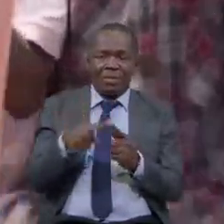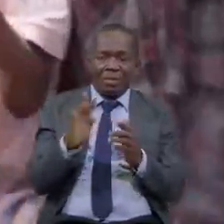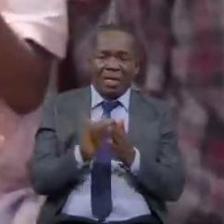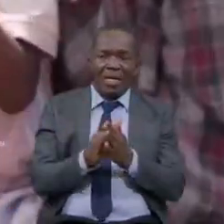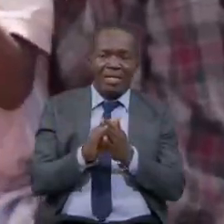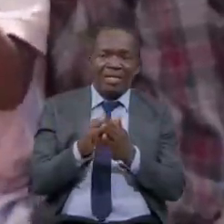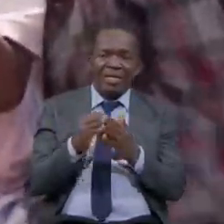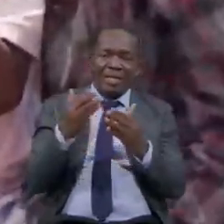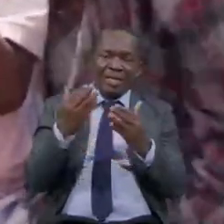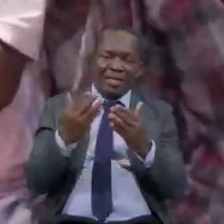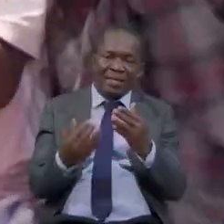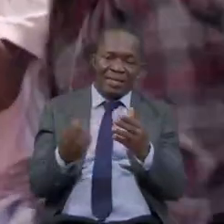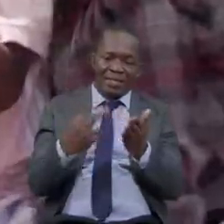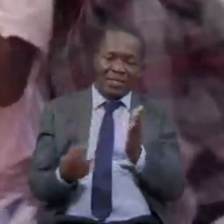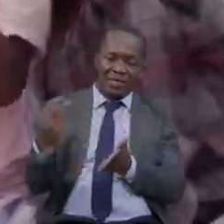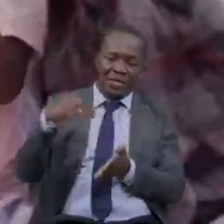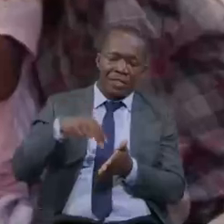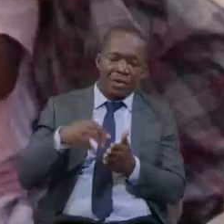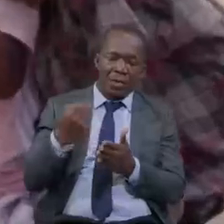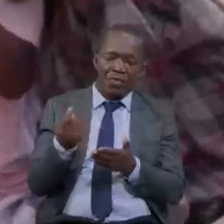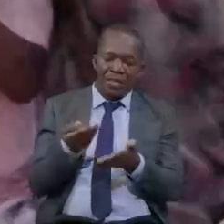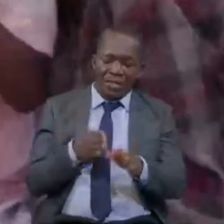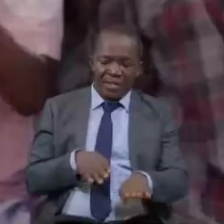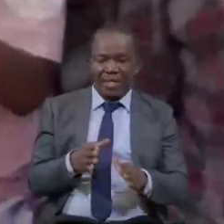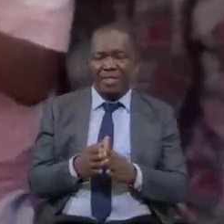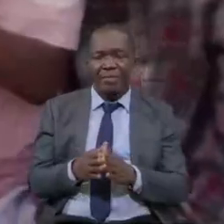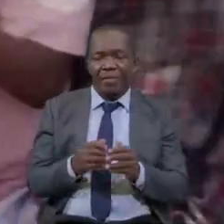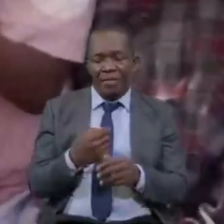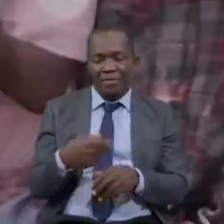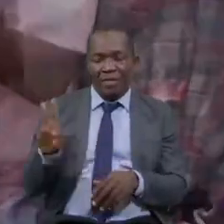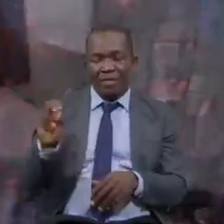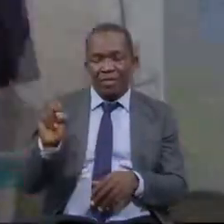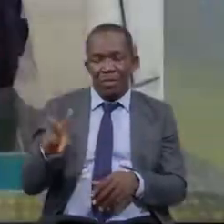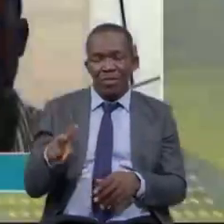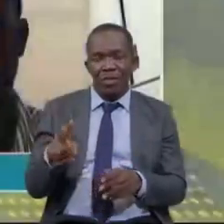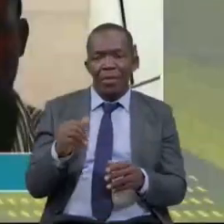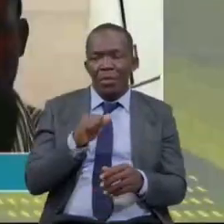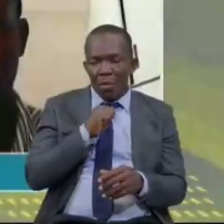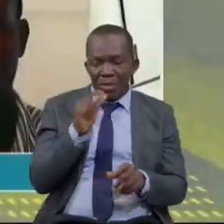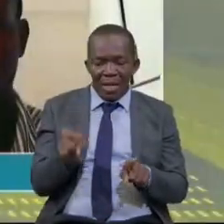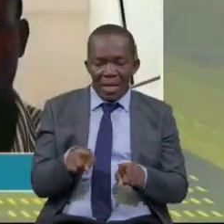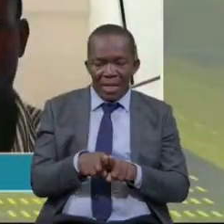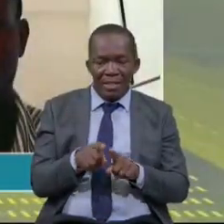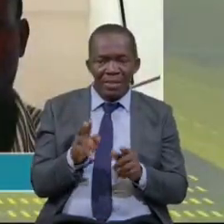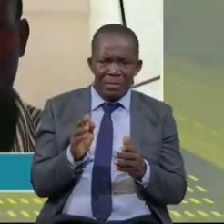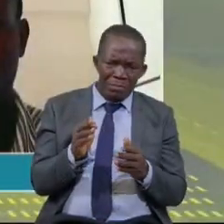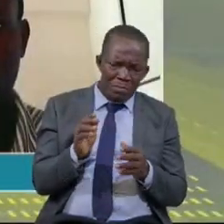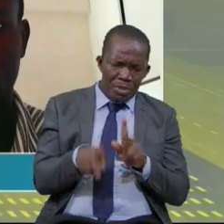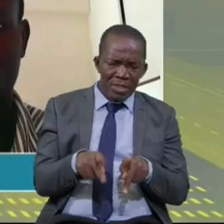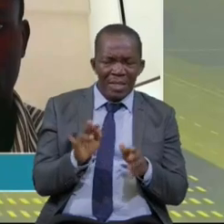12. Ce n'est pas que j'ai déjà remporté le prix